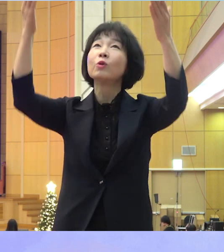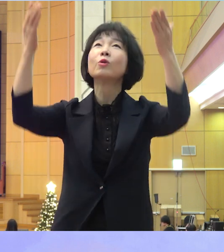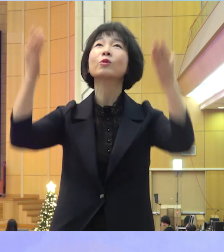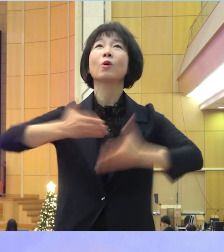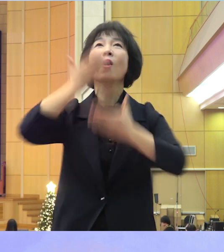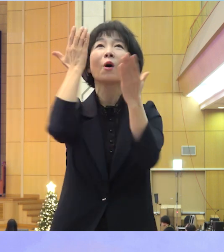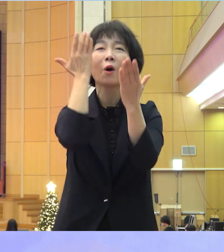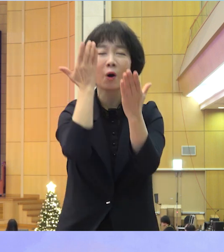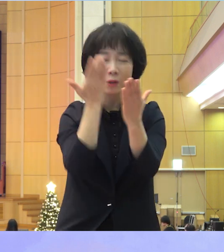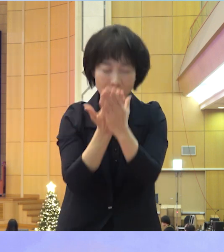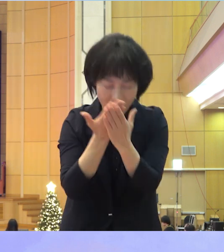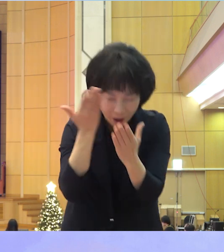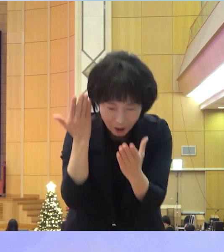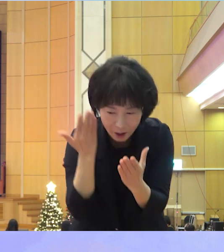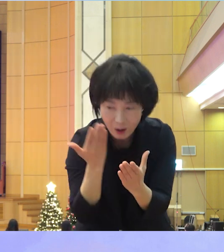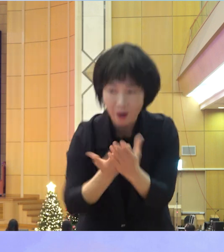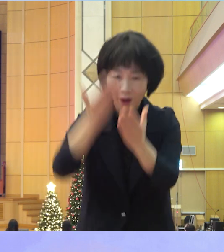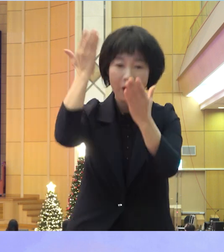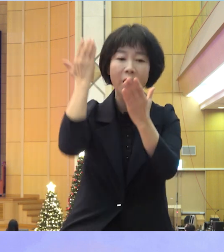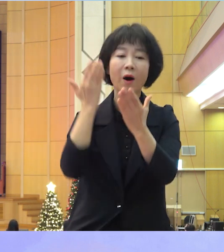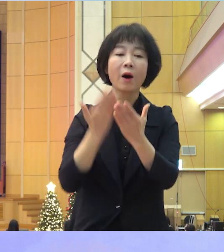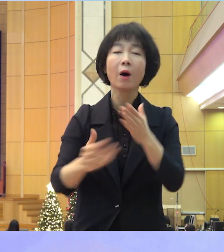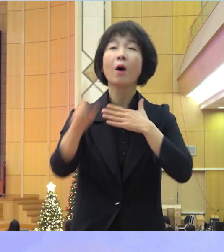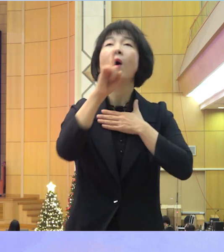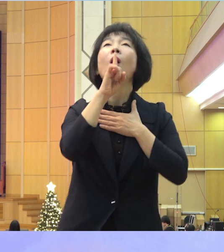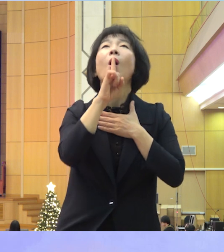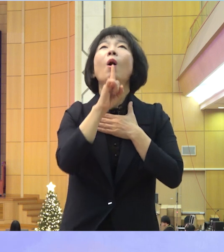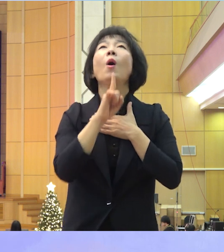새날 주소서.